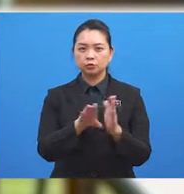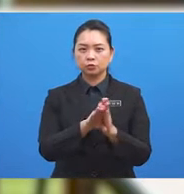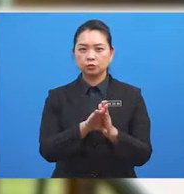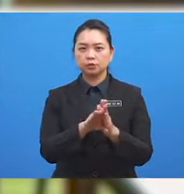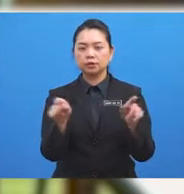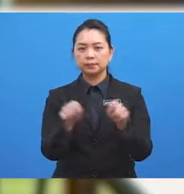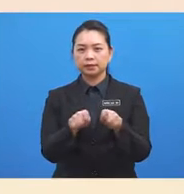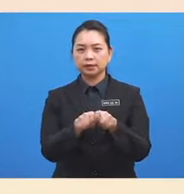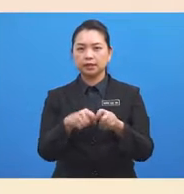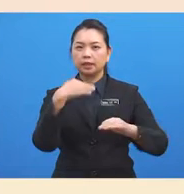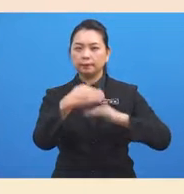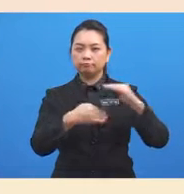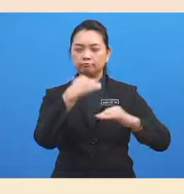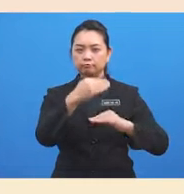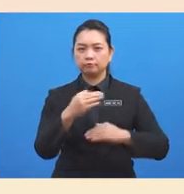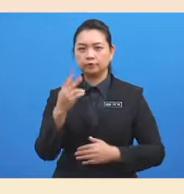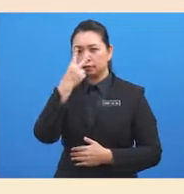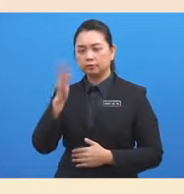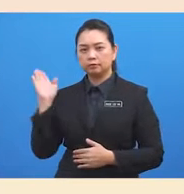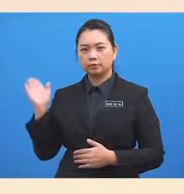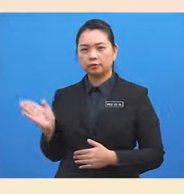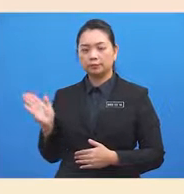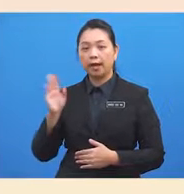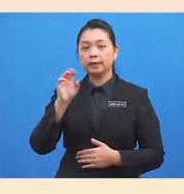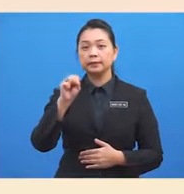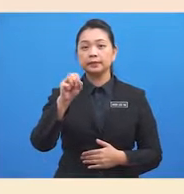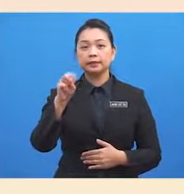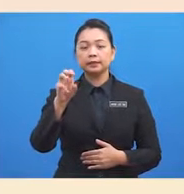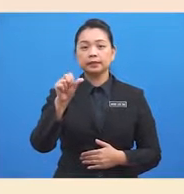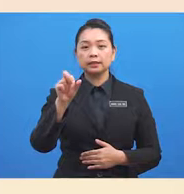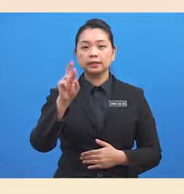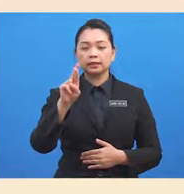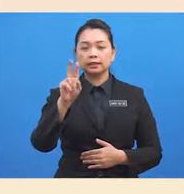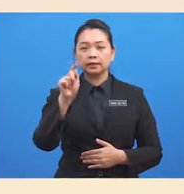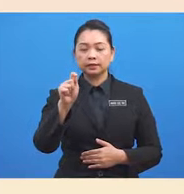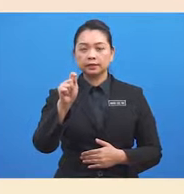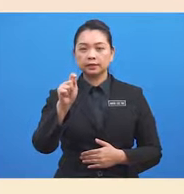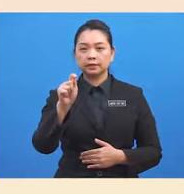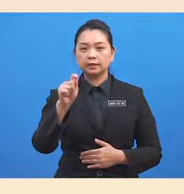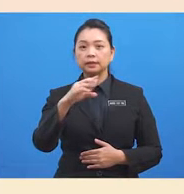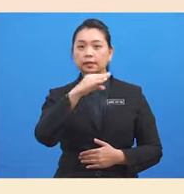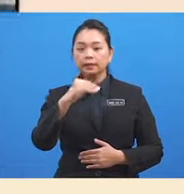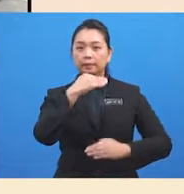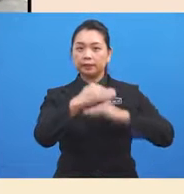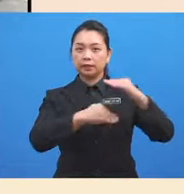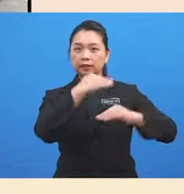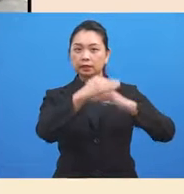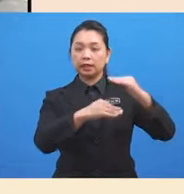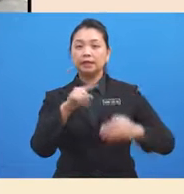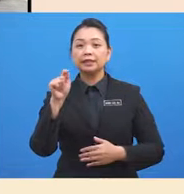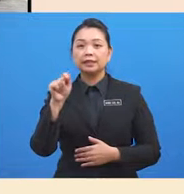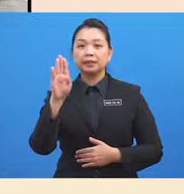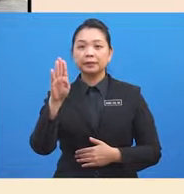Contohnya seperti pembinaan lebuh raya dan terowong smart serta pembinaan Terminal Bersepadu